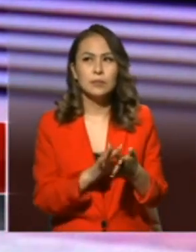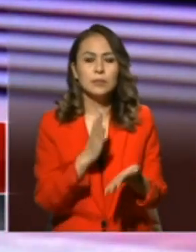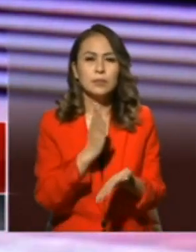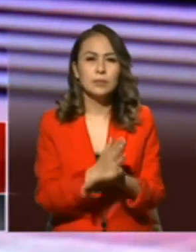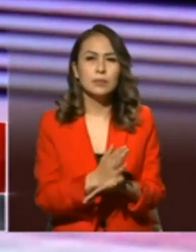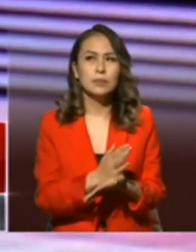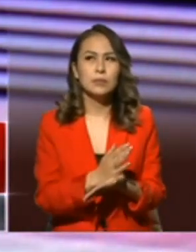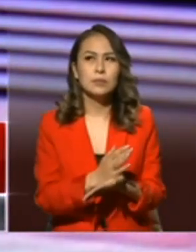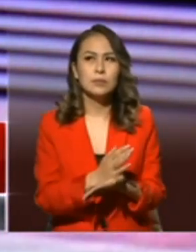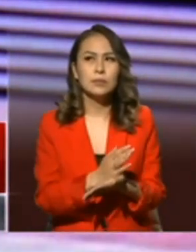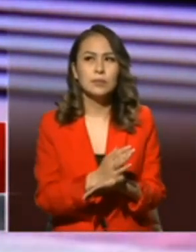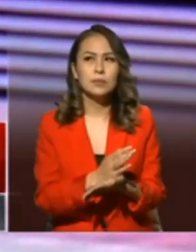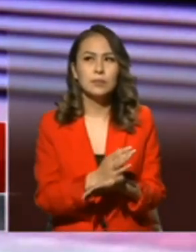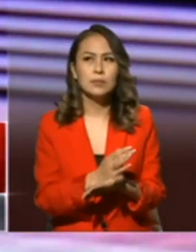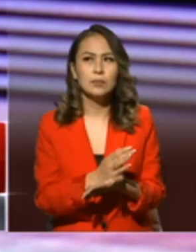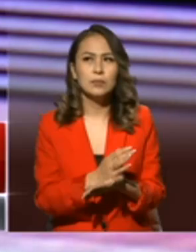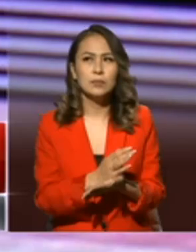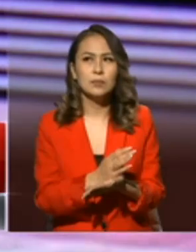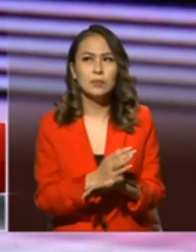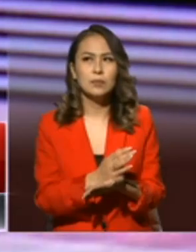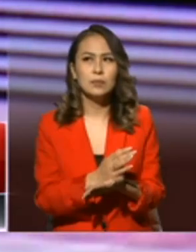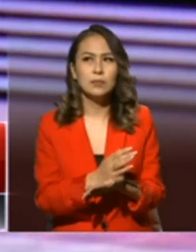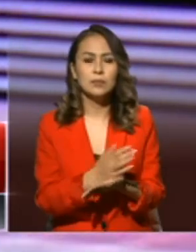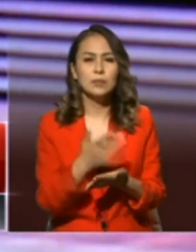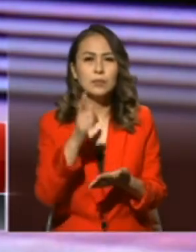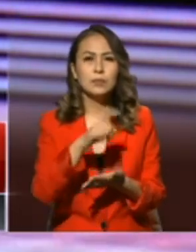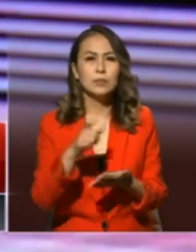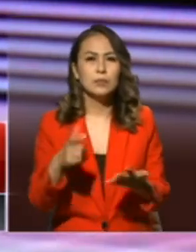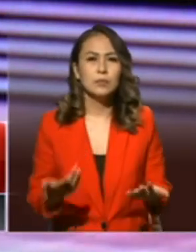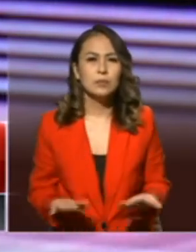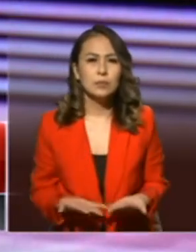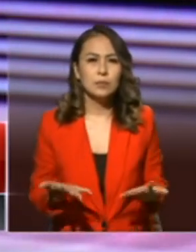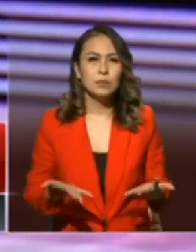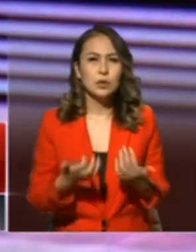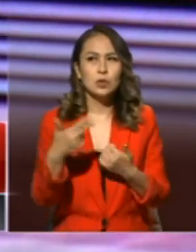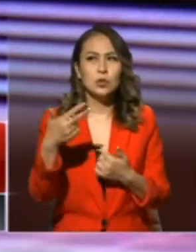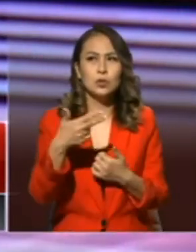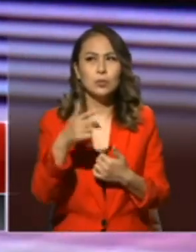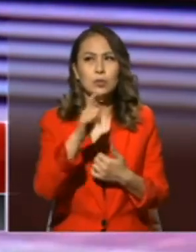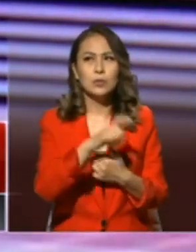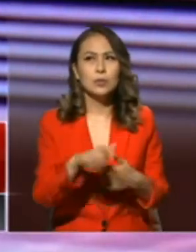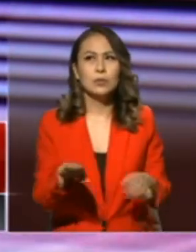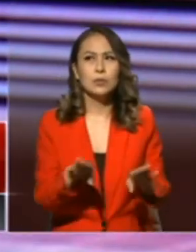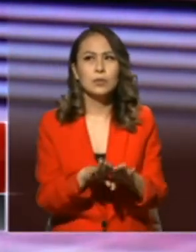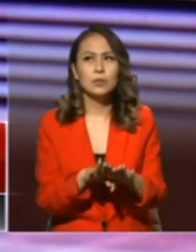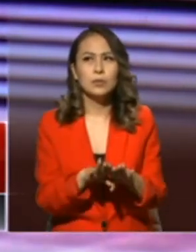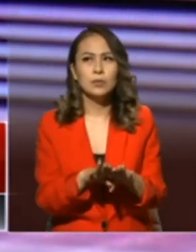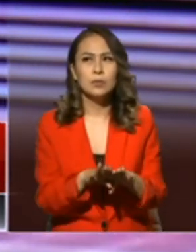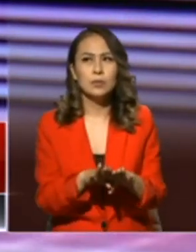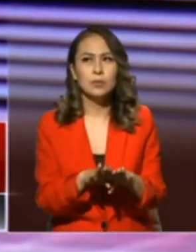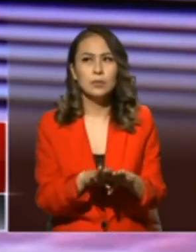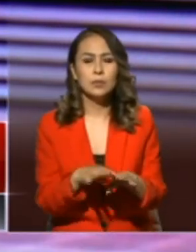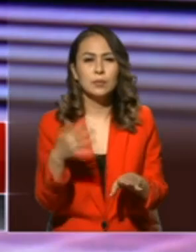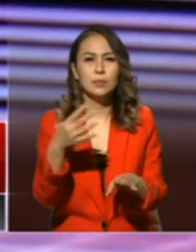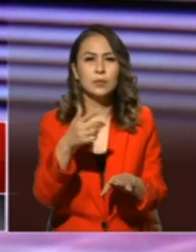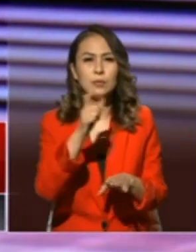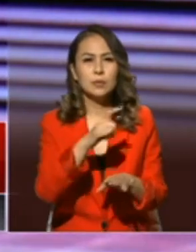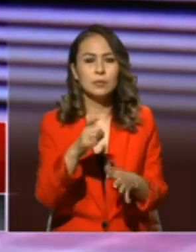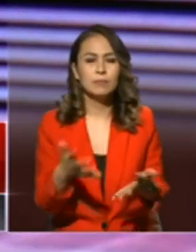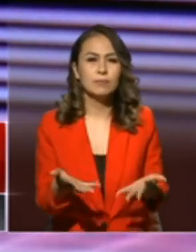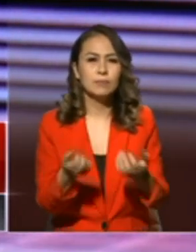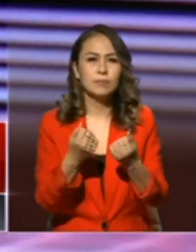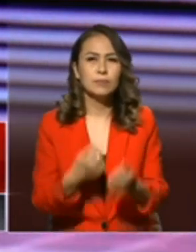деген сөз. Сонда уже ол қанша адам өмірін сақтап қалады, түсінесіз ба? Жылда 3000 адам, мысалы, ол тағы бір адам қайтыс болса, 5000 адам өмірін сақтап қалар